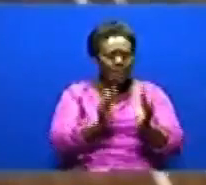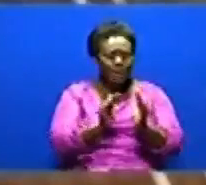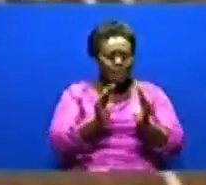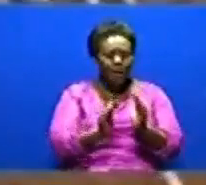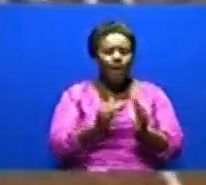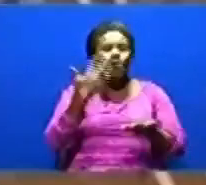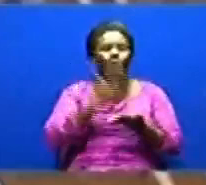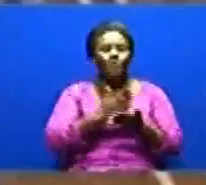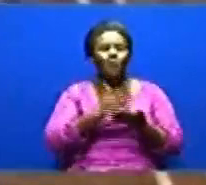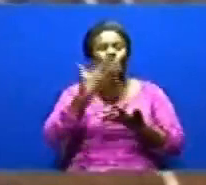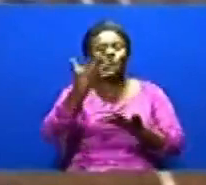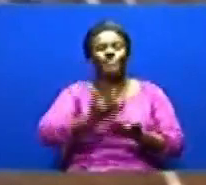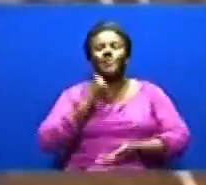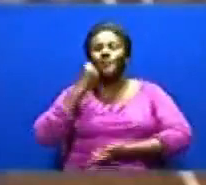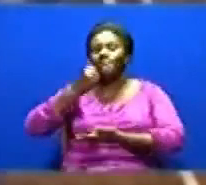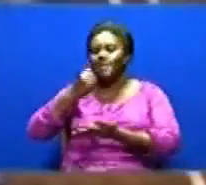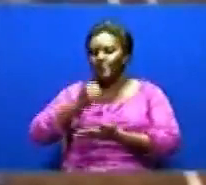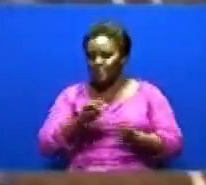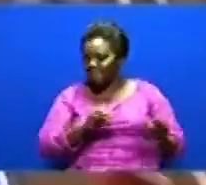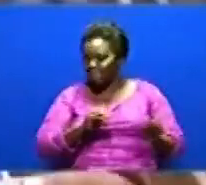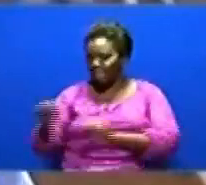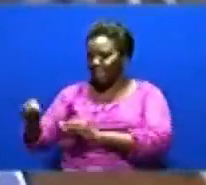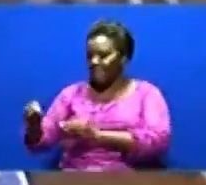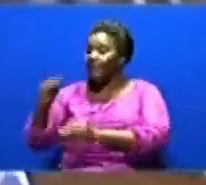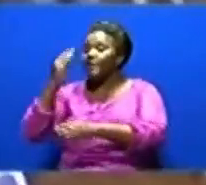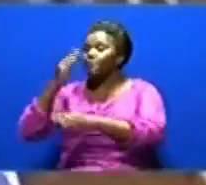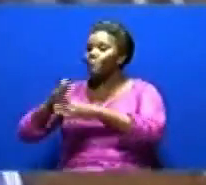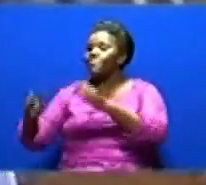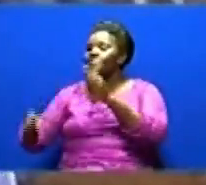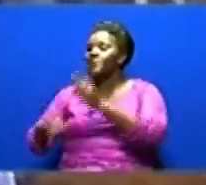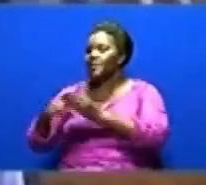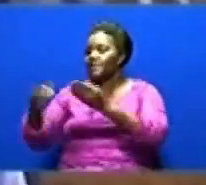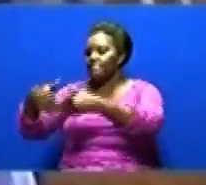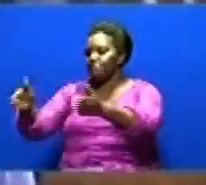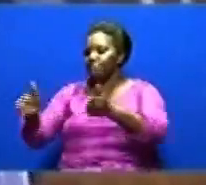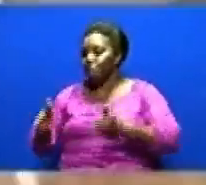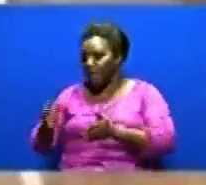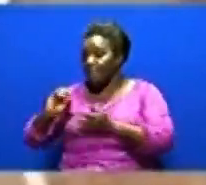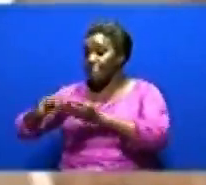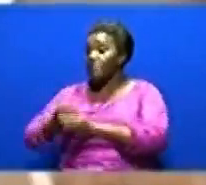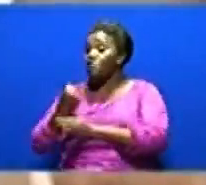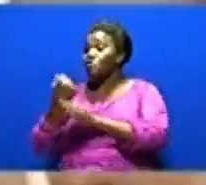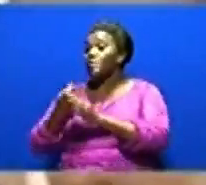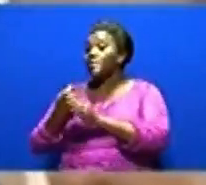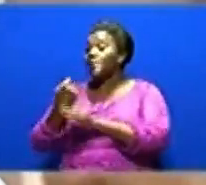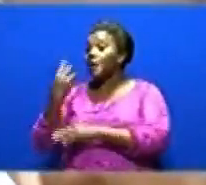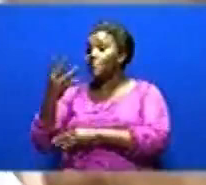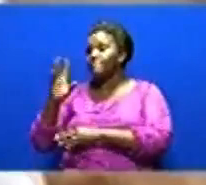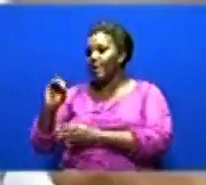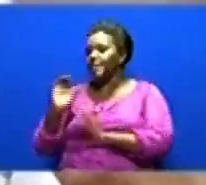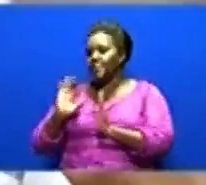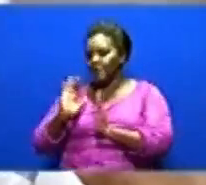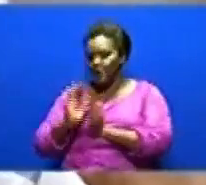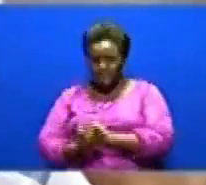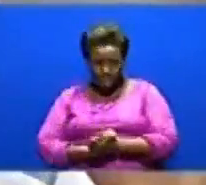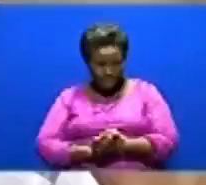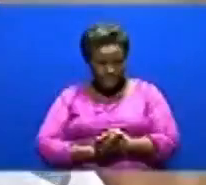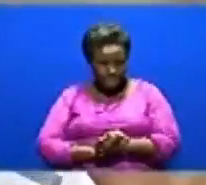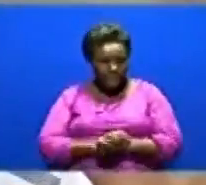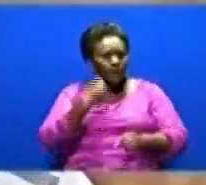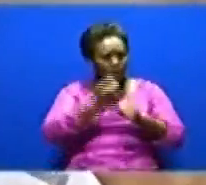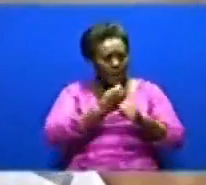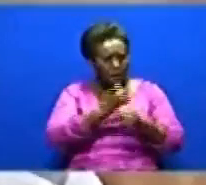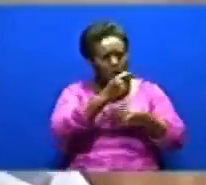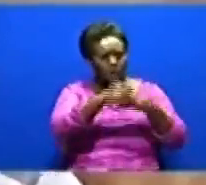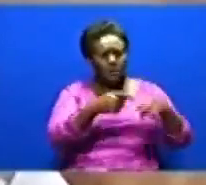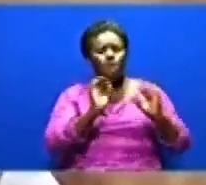hivi tumeshahamishia fedha kwenye akaunti ya kijiji cha Magubike milioni 40. Kazi inaenda vizuri kwa ujumla, changamoto ni